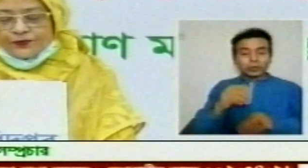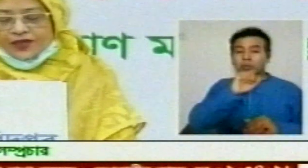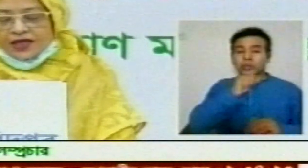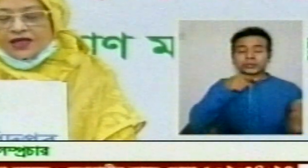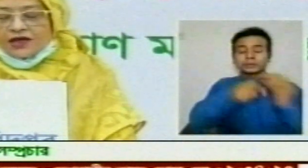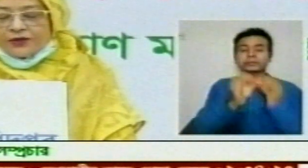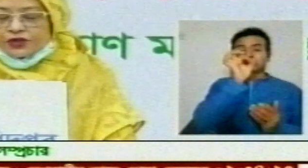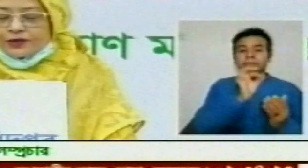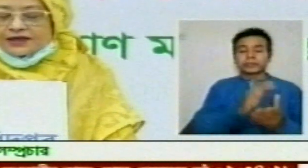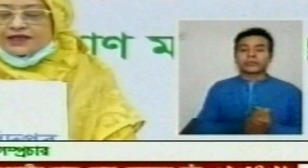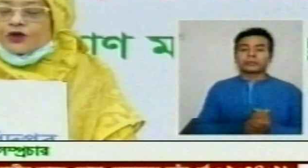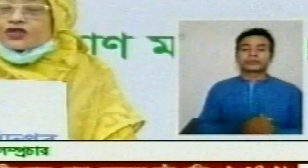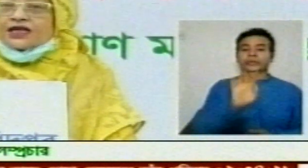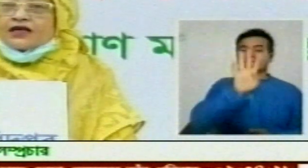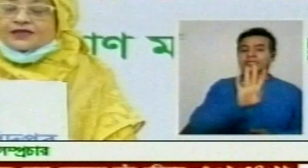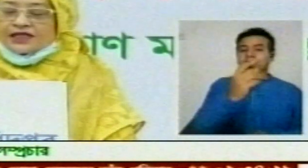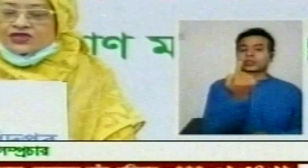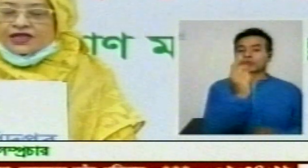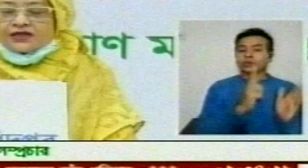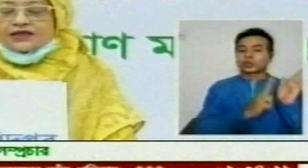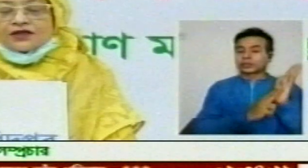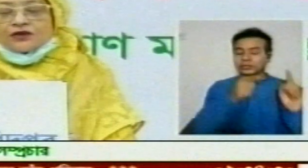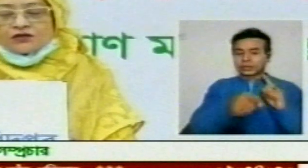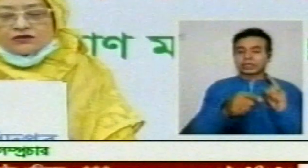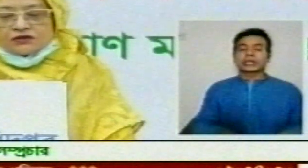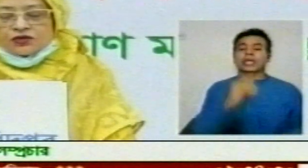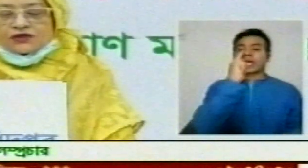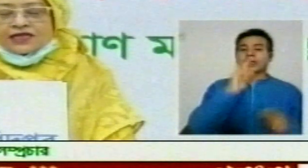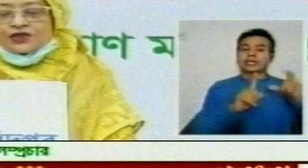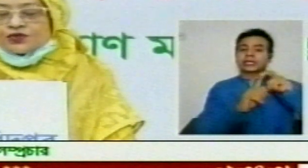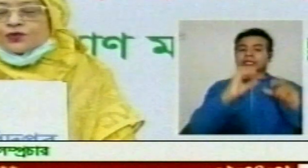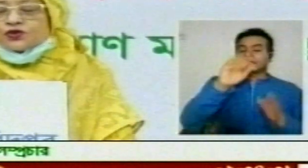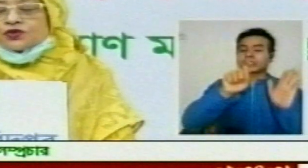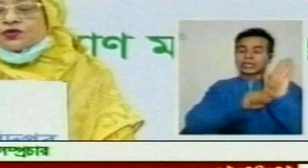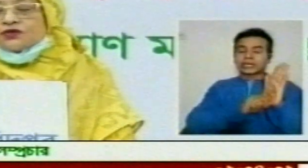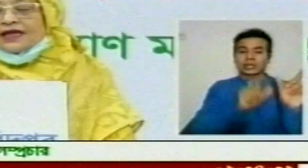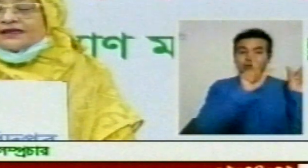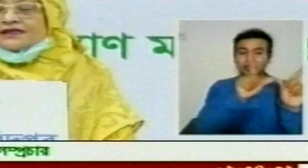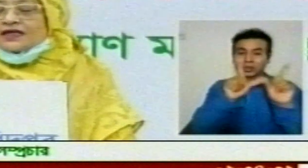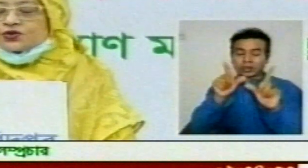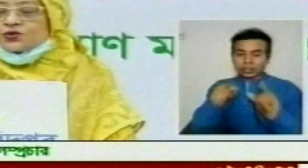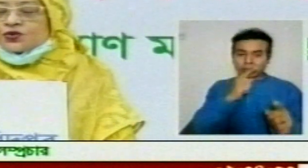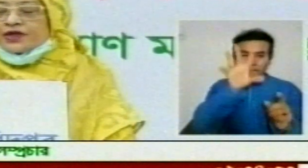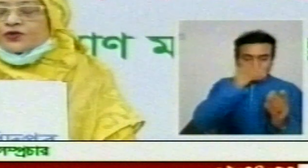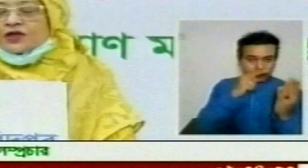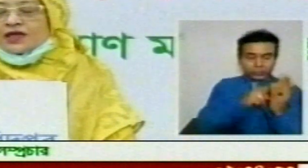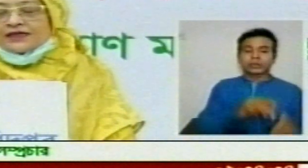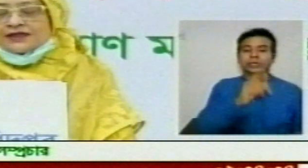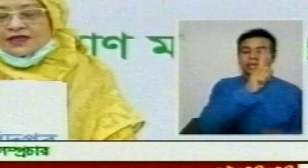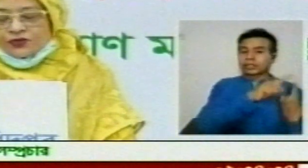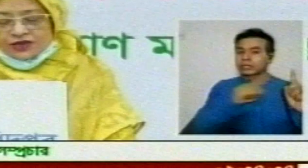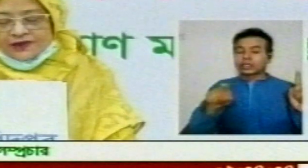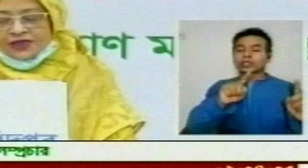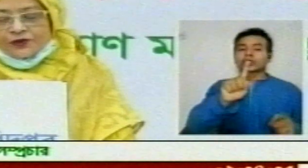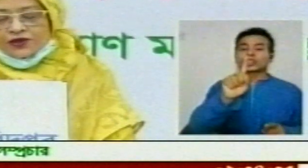রাখুন। মৃত ব্যক্তিদের বয়সের হার বিশ্লেষণে যেটা 4 জুন পর্যন্ত আইডিসিআর সূত্র এবং